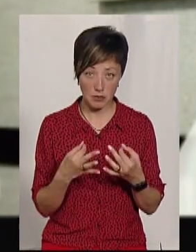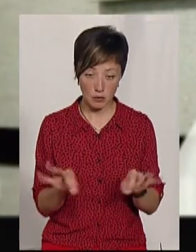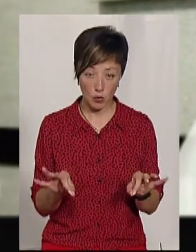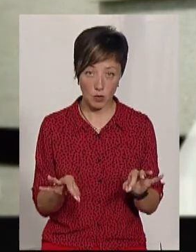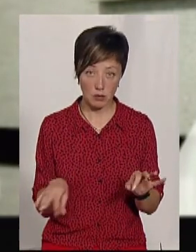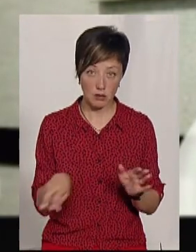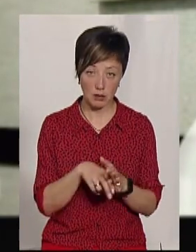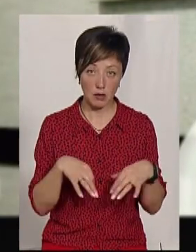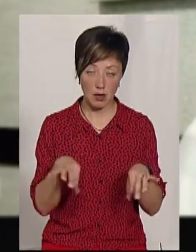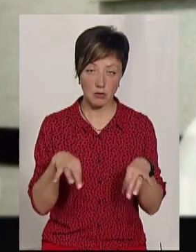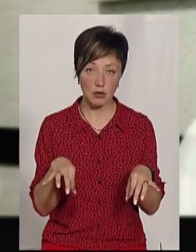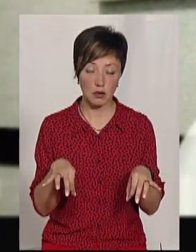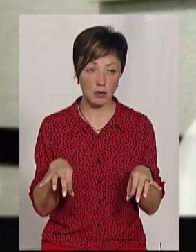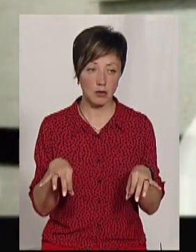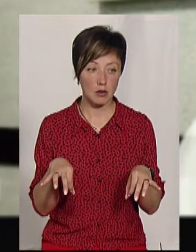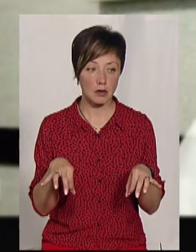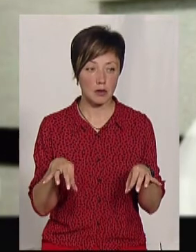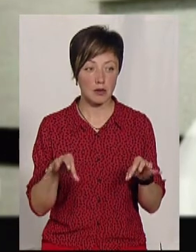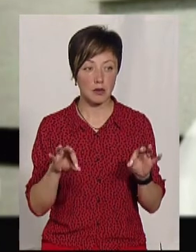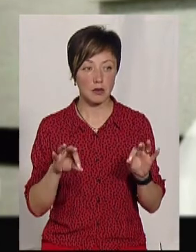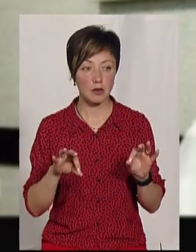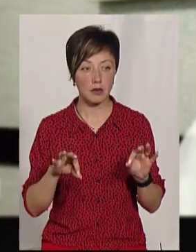дозволить їздити в транспорт, перевозити в транспорті